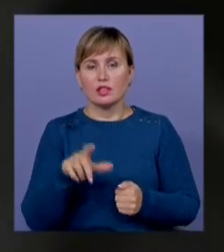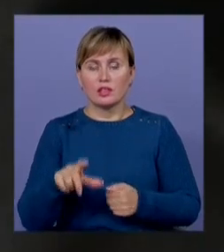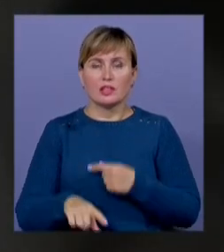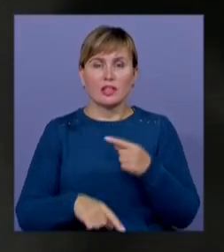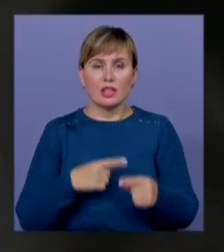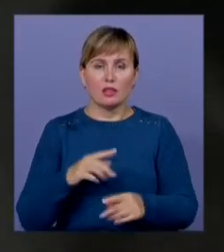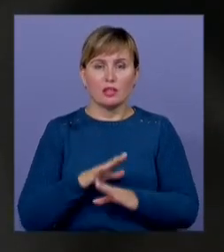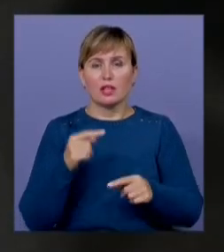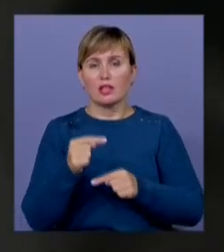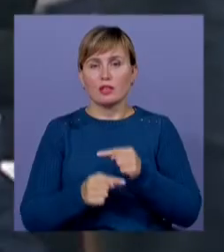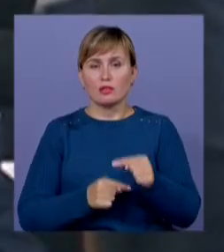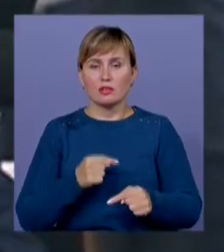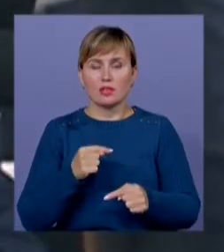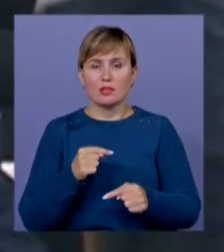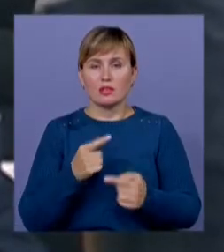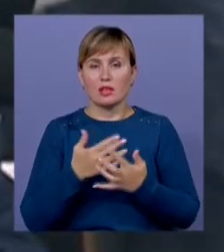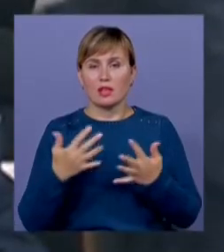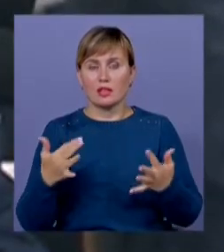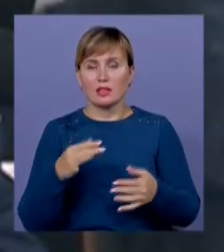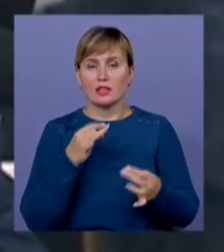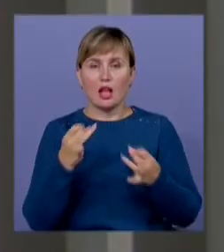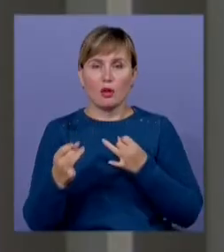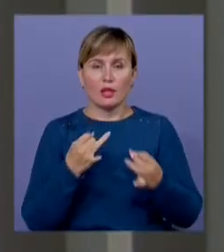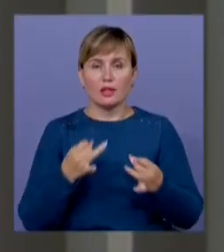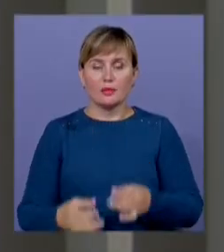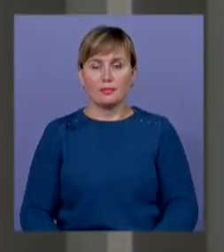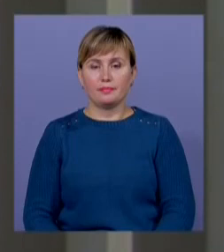следующих нетрадиционной религиозной идеологии.